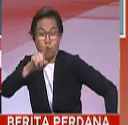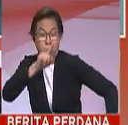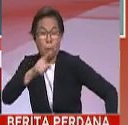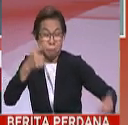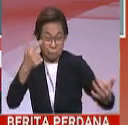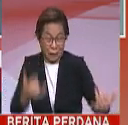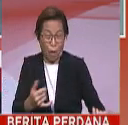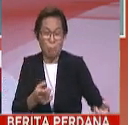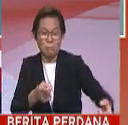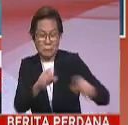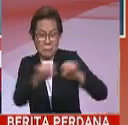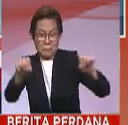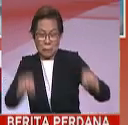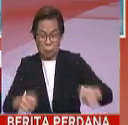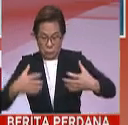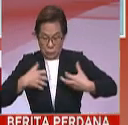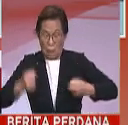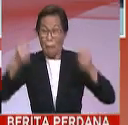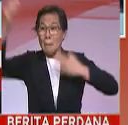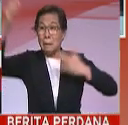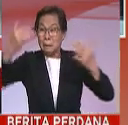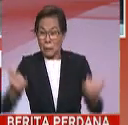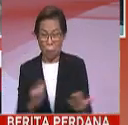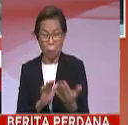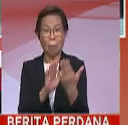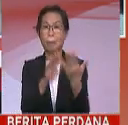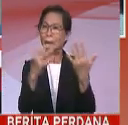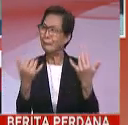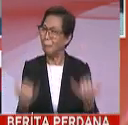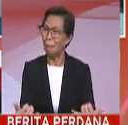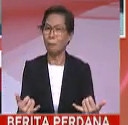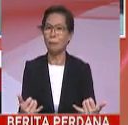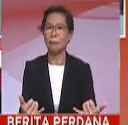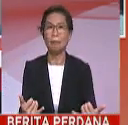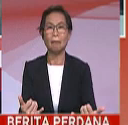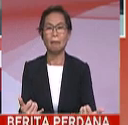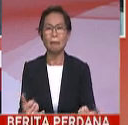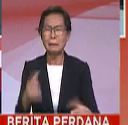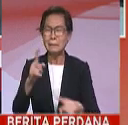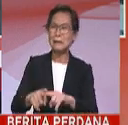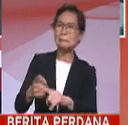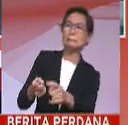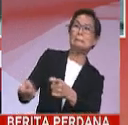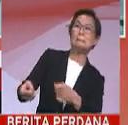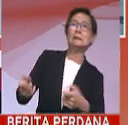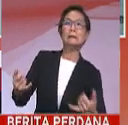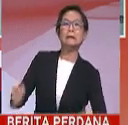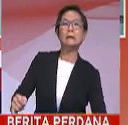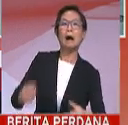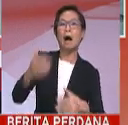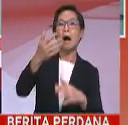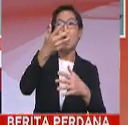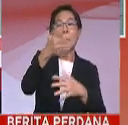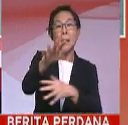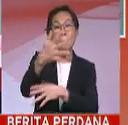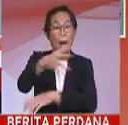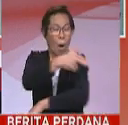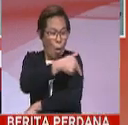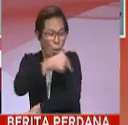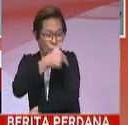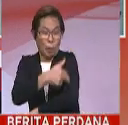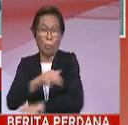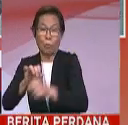situasi sistem kesihatan yang sedang kita hadapi sekarang. Pertamanya, 15 buah